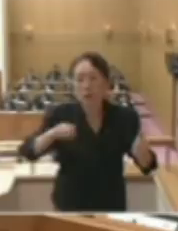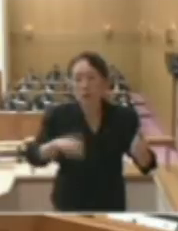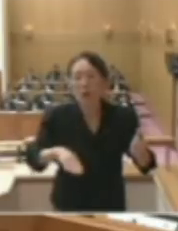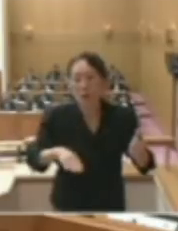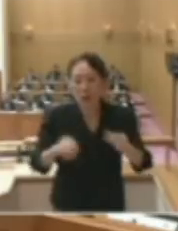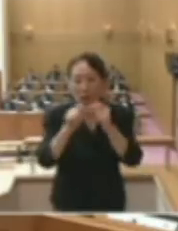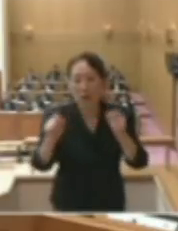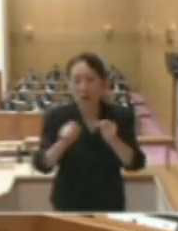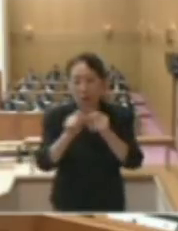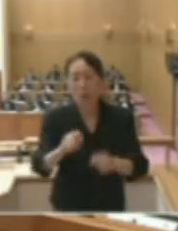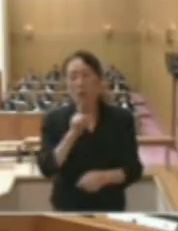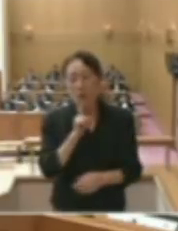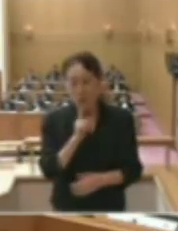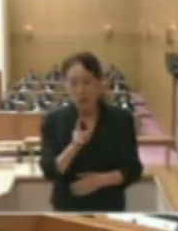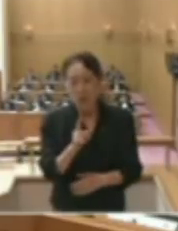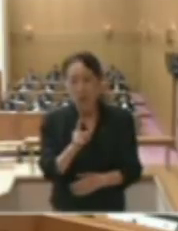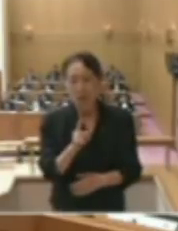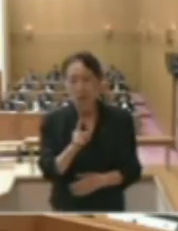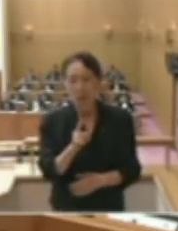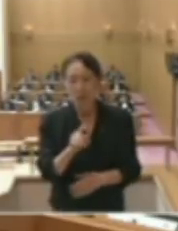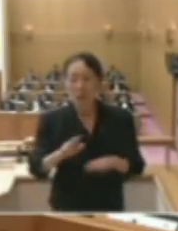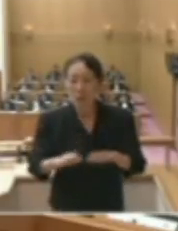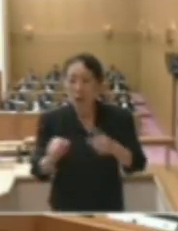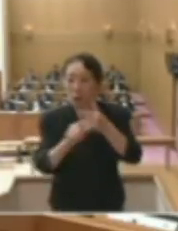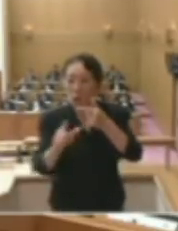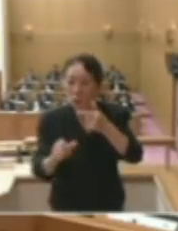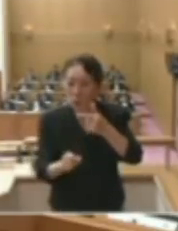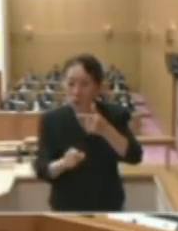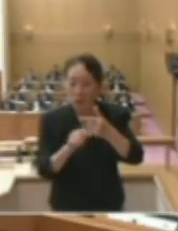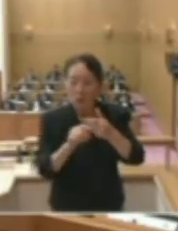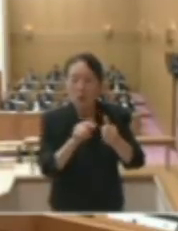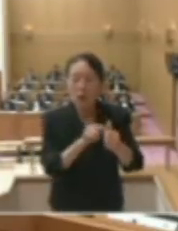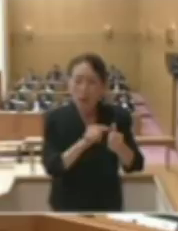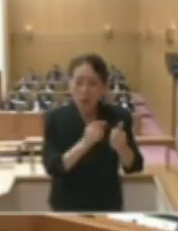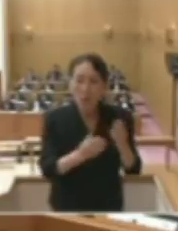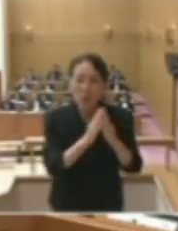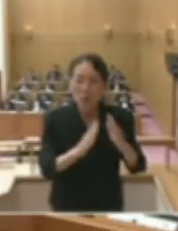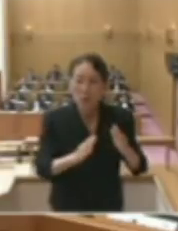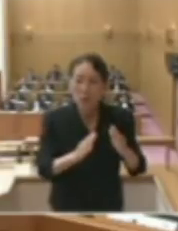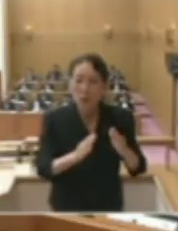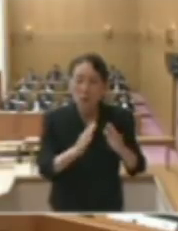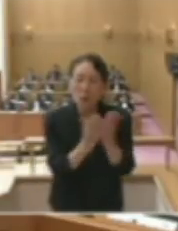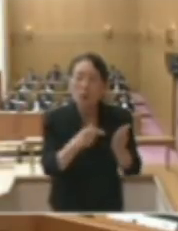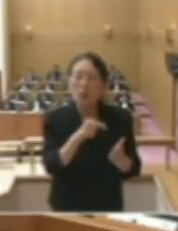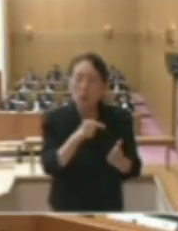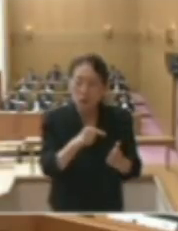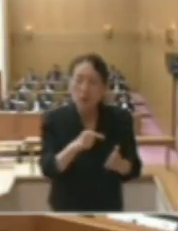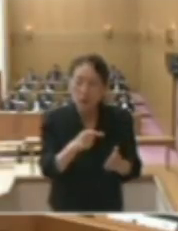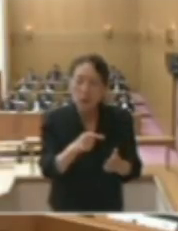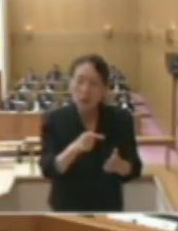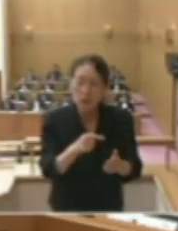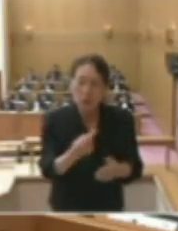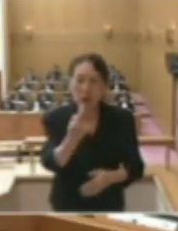から言います。今6月、森本氏は我が福山に来たのはせいぜい5回です。